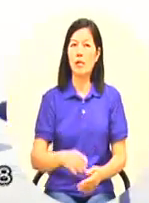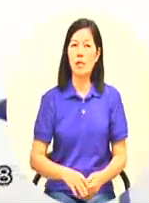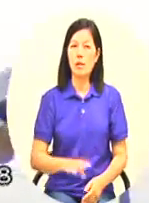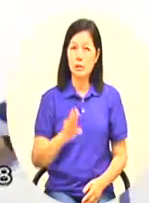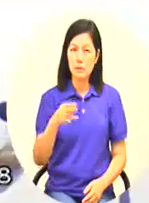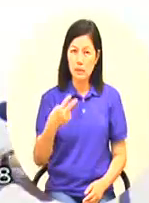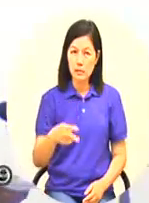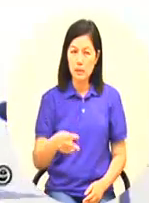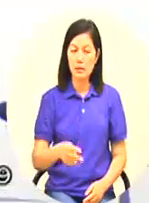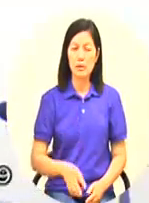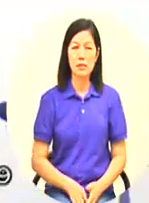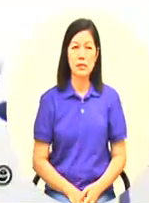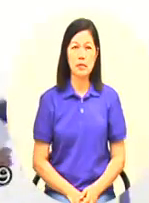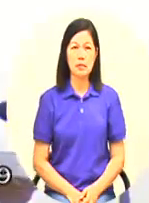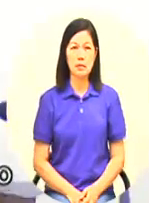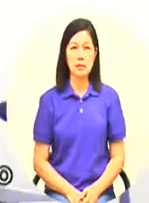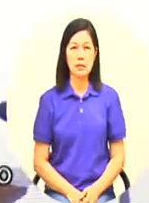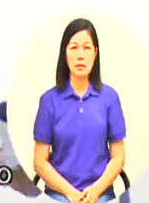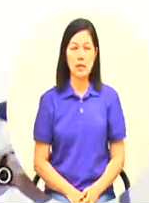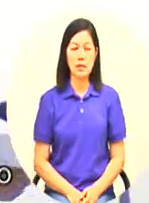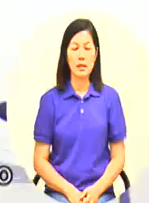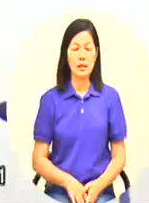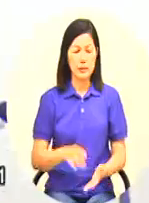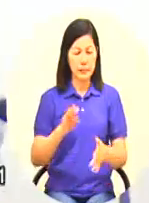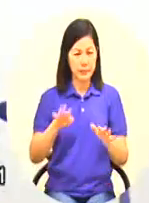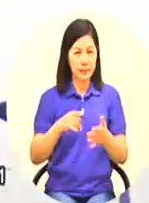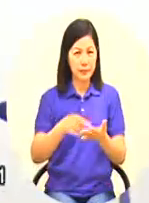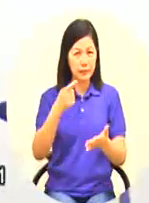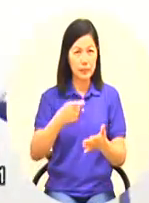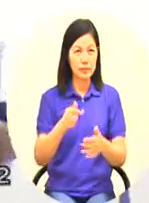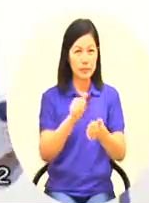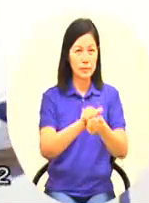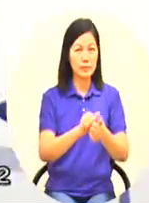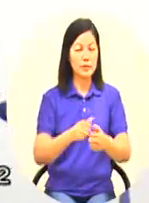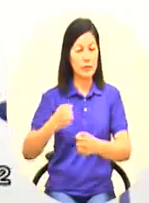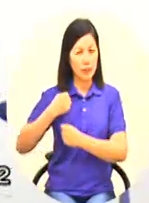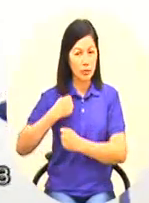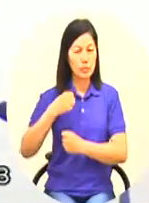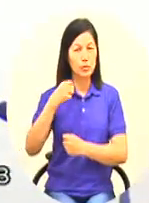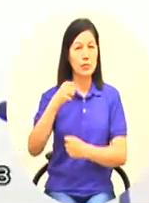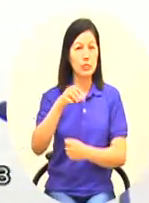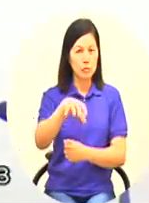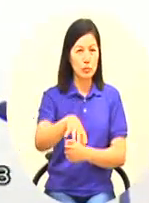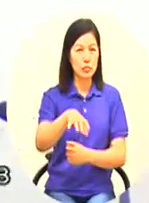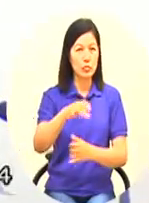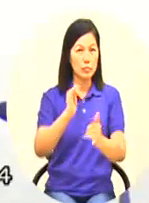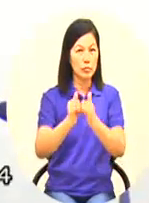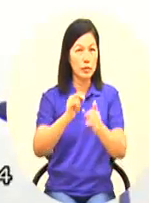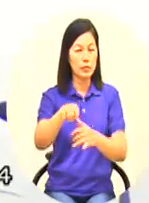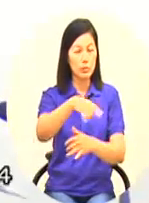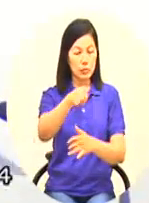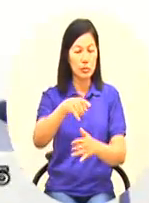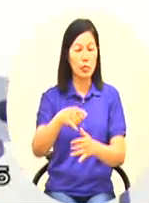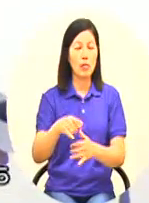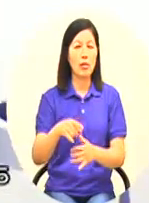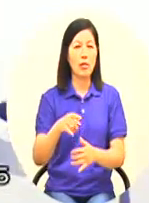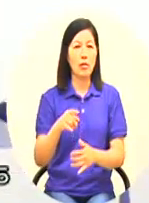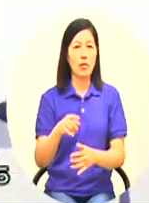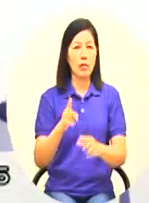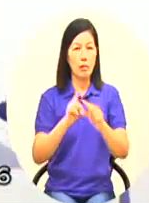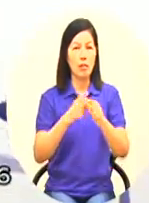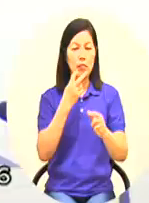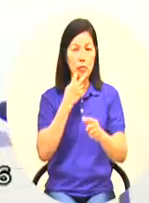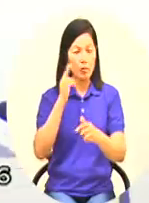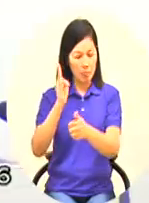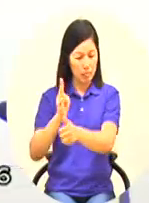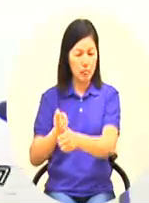有依靠中央的或者是军方的来帮忙，所以我也在这里要跟我们环